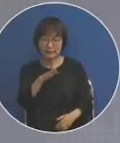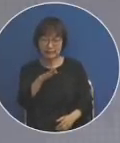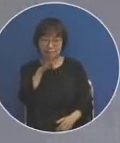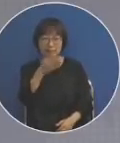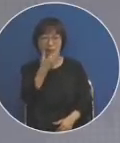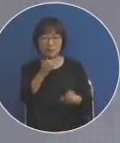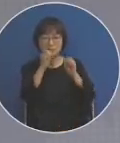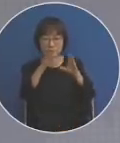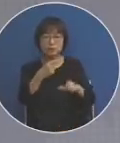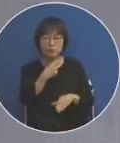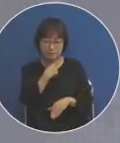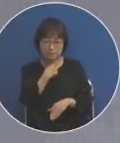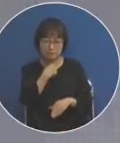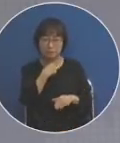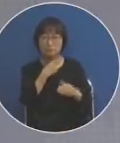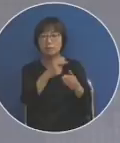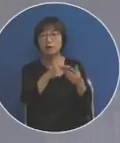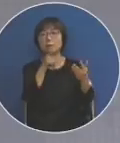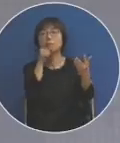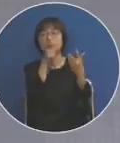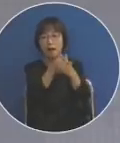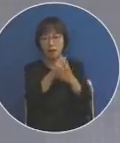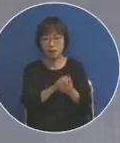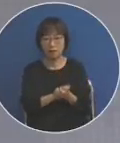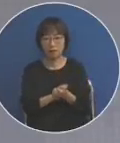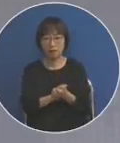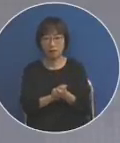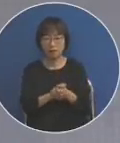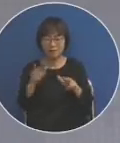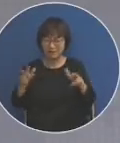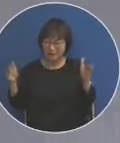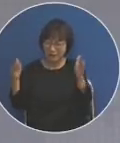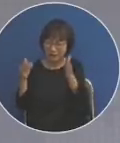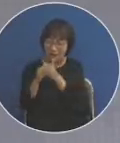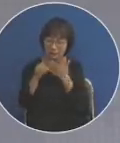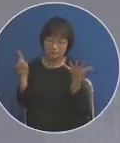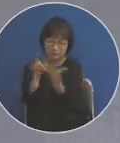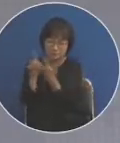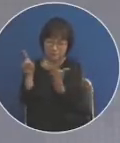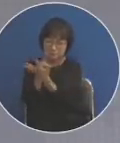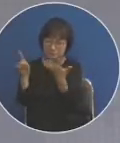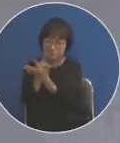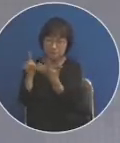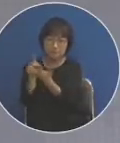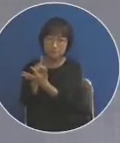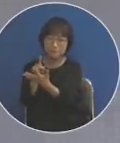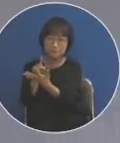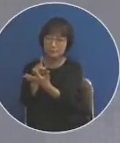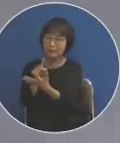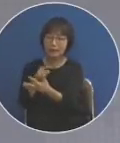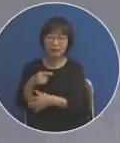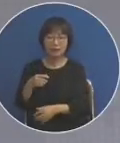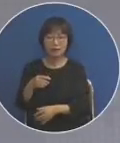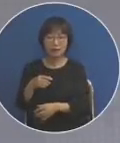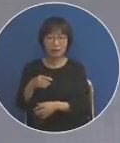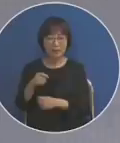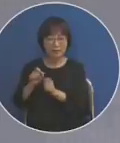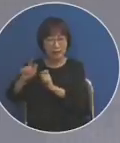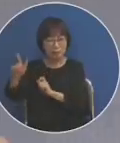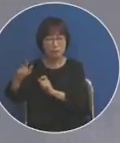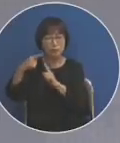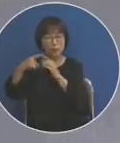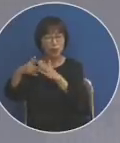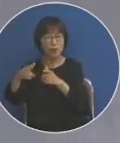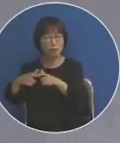see that they truly want to share the gospel. 나 지금까지 본 적이 없거든요. But I've never seen that before. 교회 부흥시기한 야심으로 배가 운동 얘기는